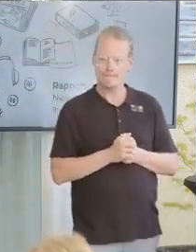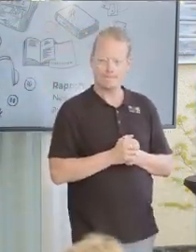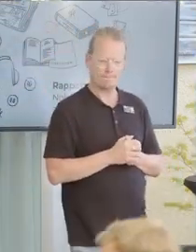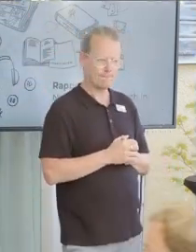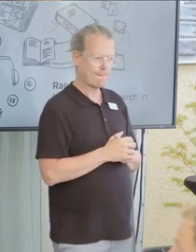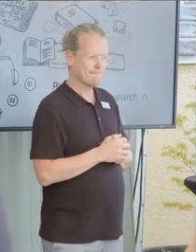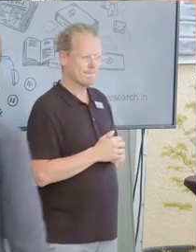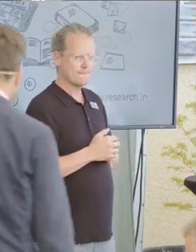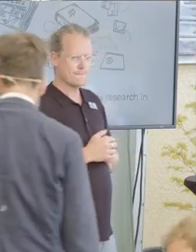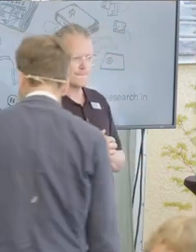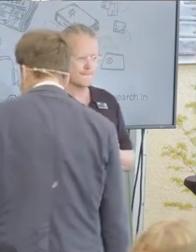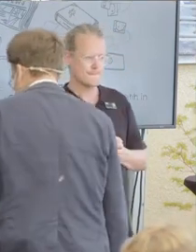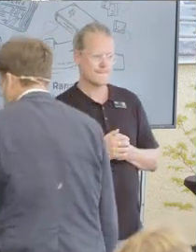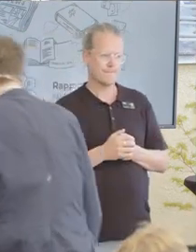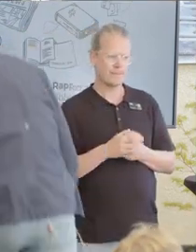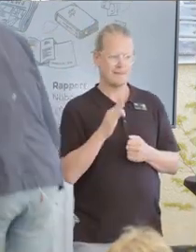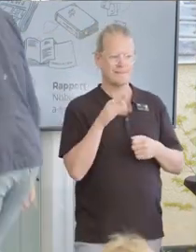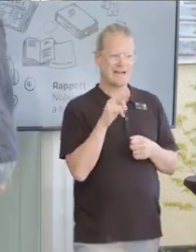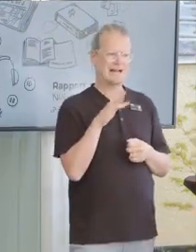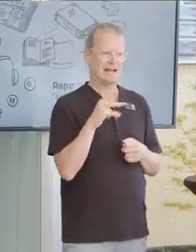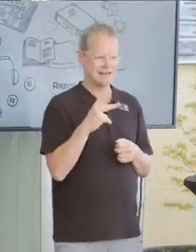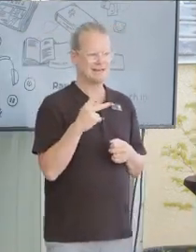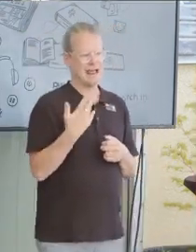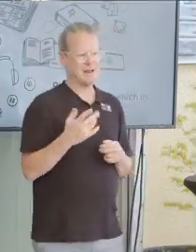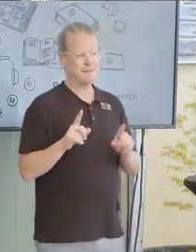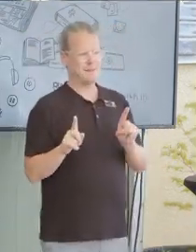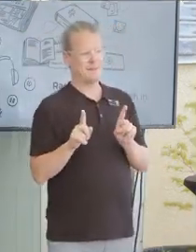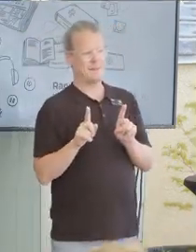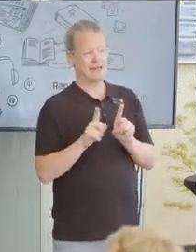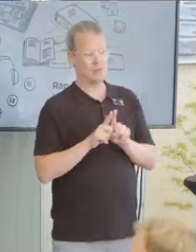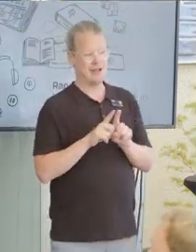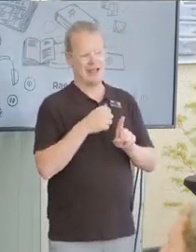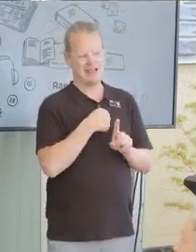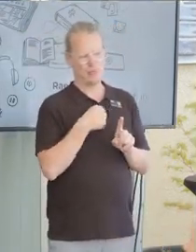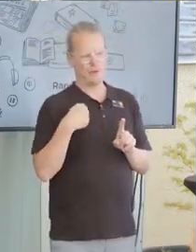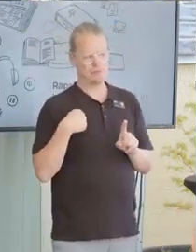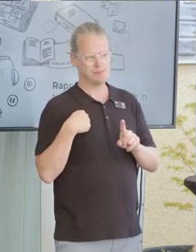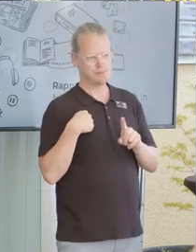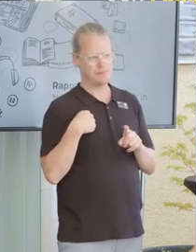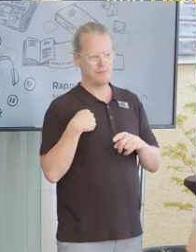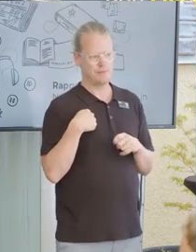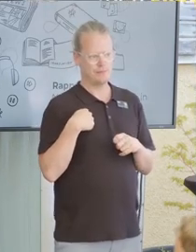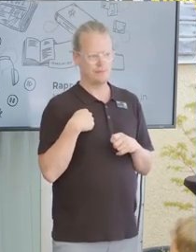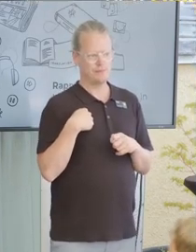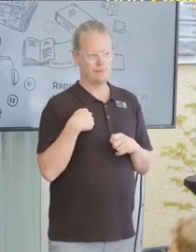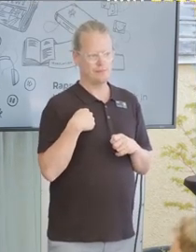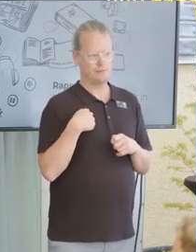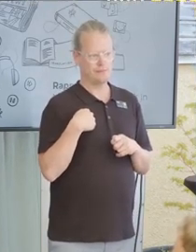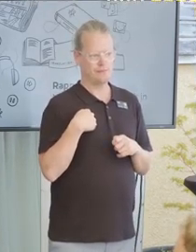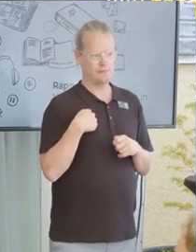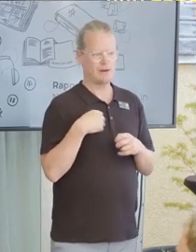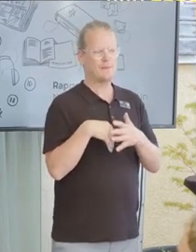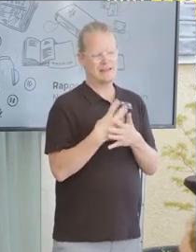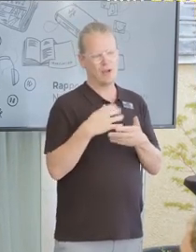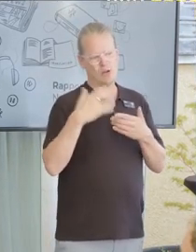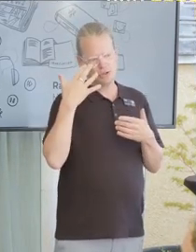Du är biträdande lektor i media- och kommunikationsvetenskap på Malmö universitet. Mm. Och du använder dig bland annat